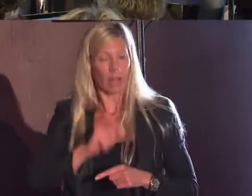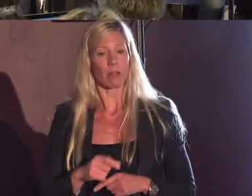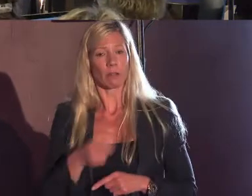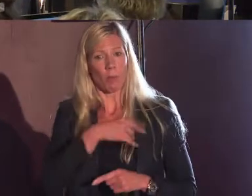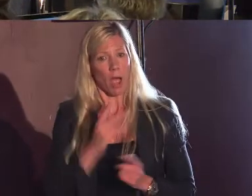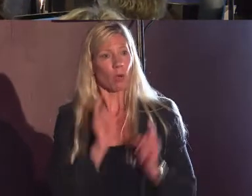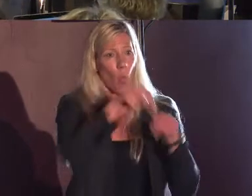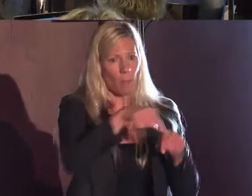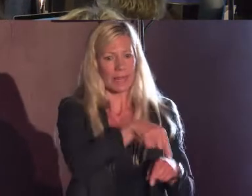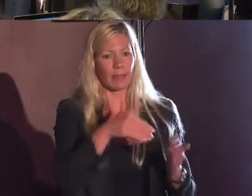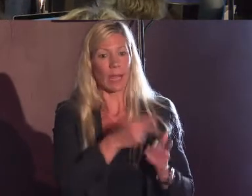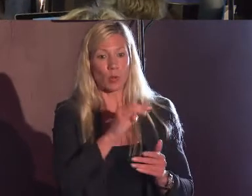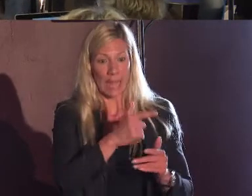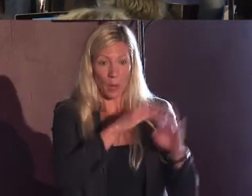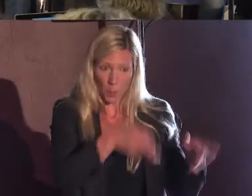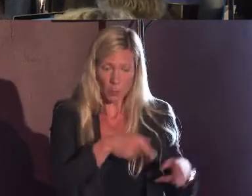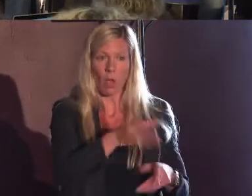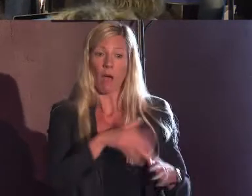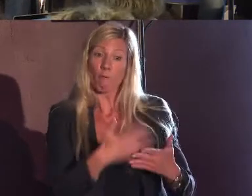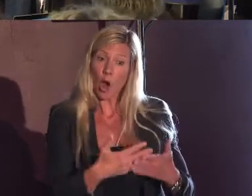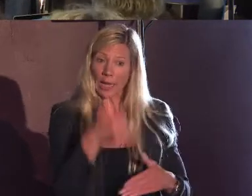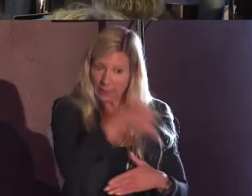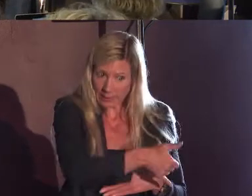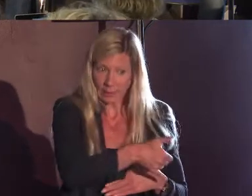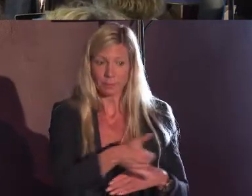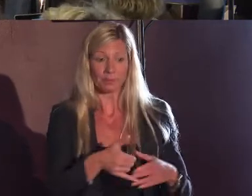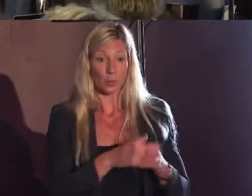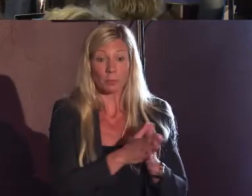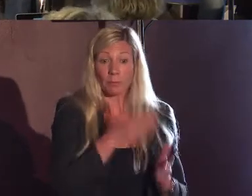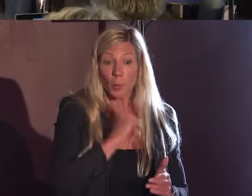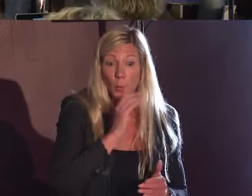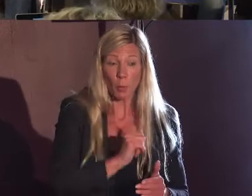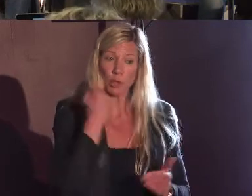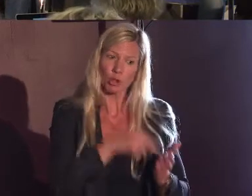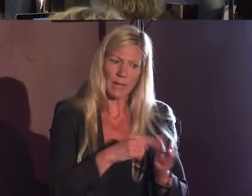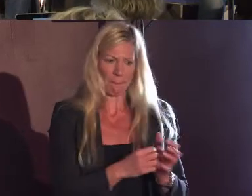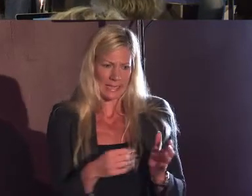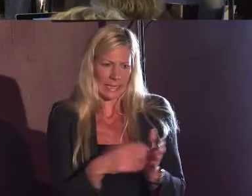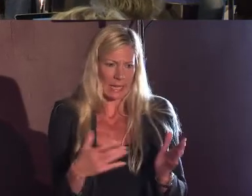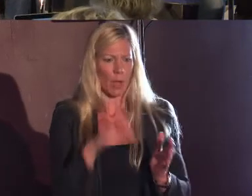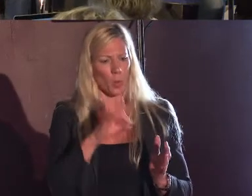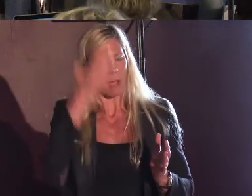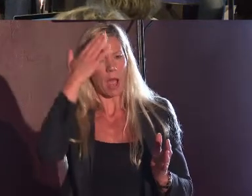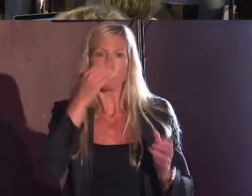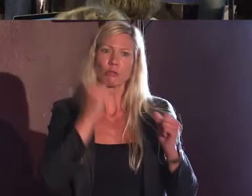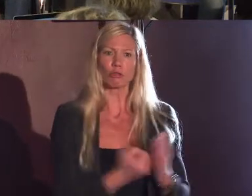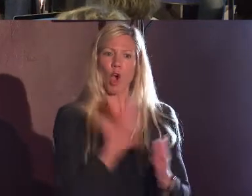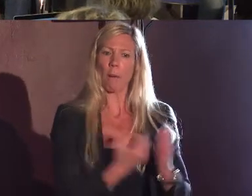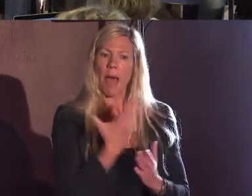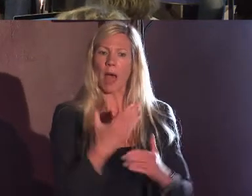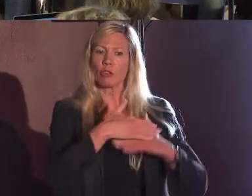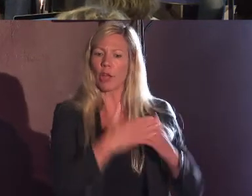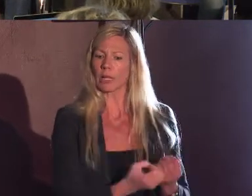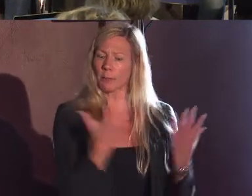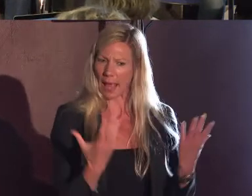till konserthuset och haft föreläsningar med ungdomar för att beskriva hur man skapar dataspel,